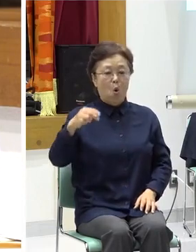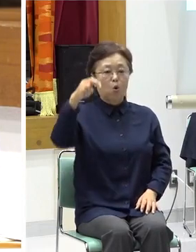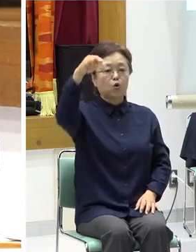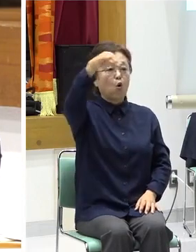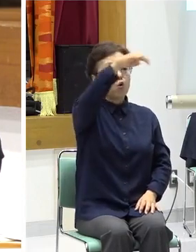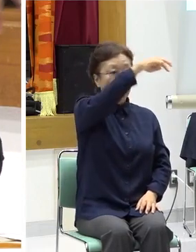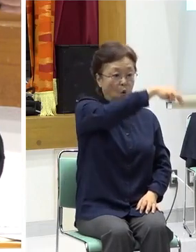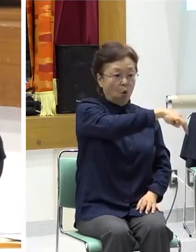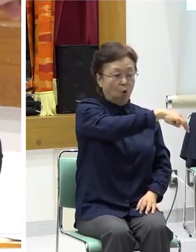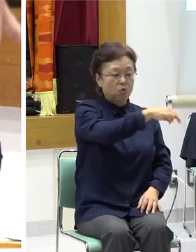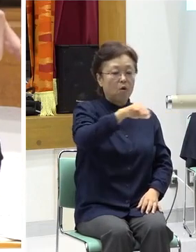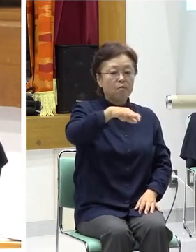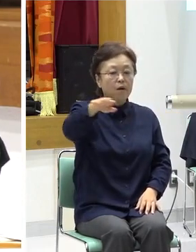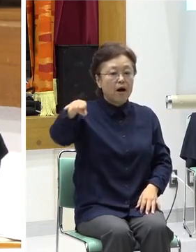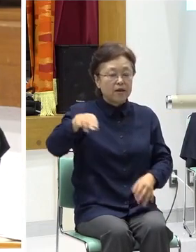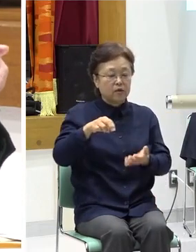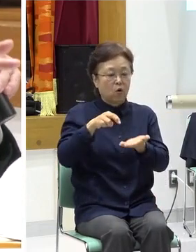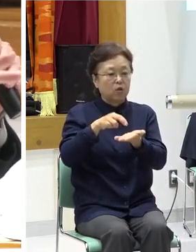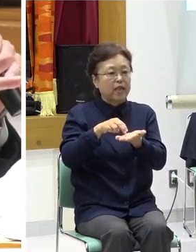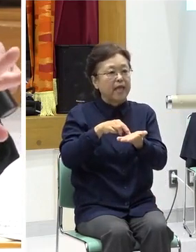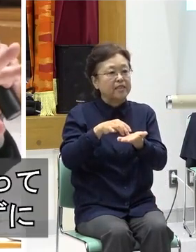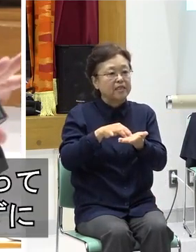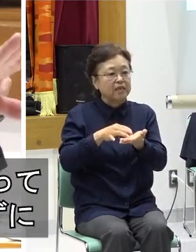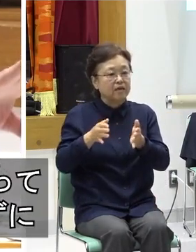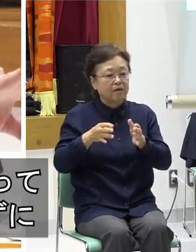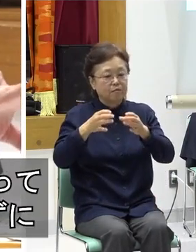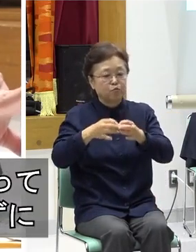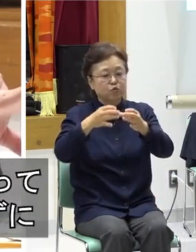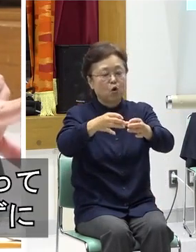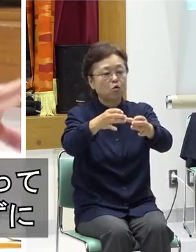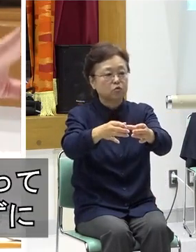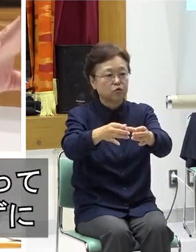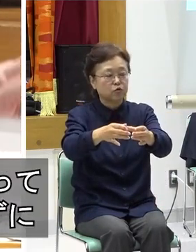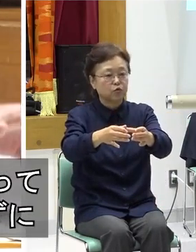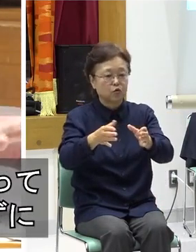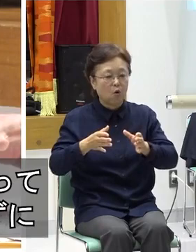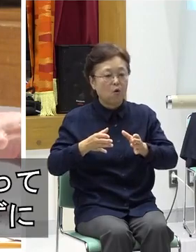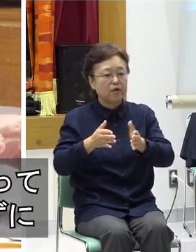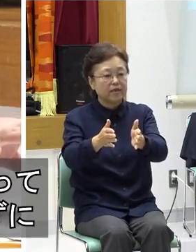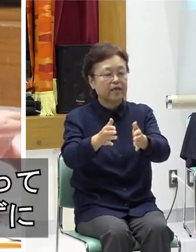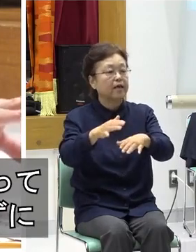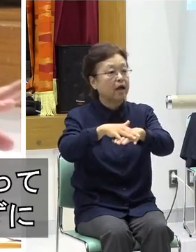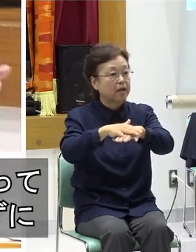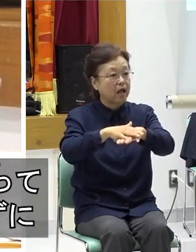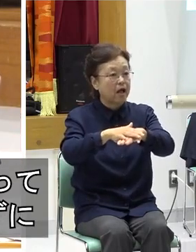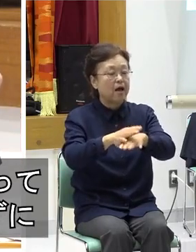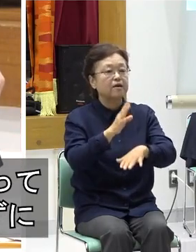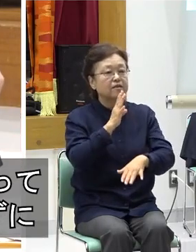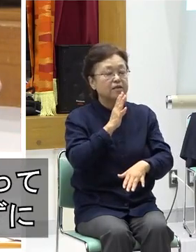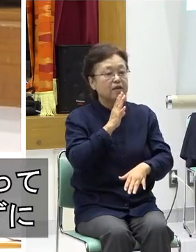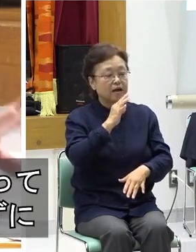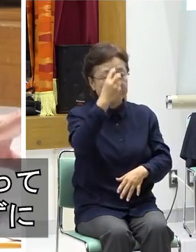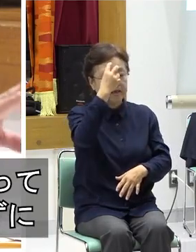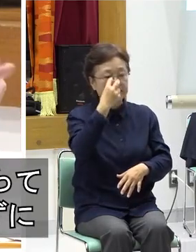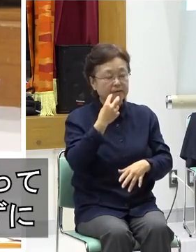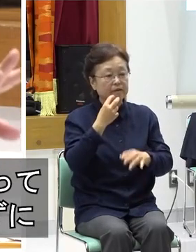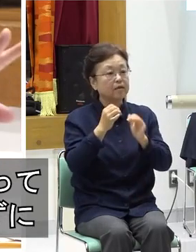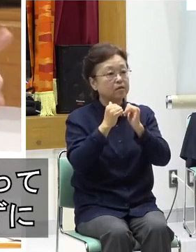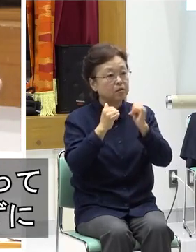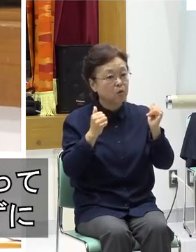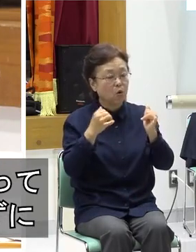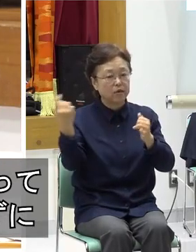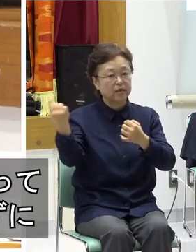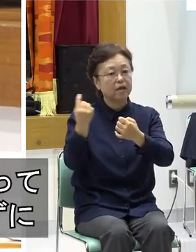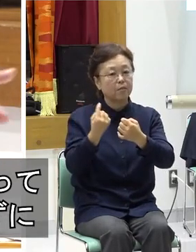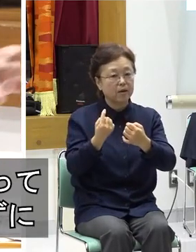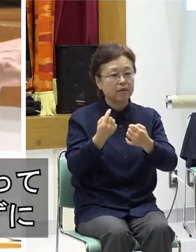展示ブロックの引き方をどうするかっていうのをこう視覚障害の方に実際に参加をしてもらって、どうやったら迷ったりぶつか